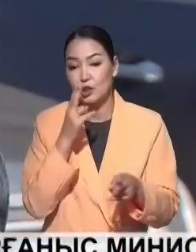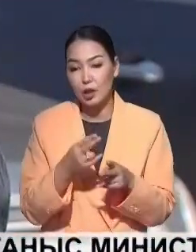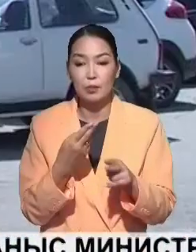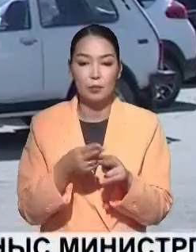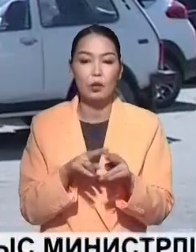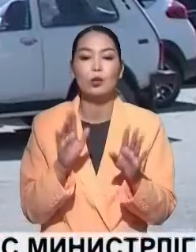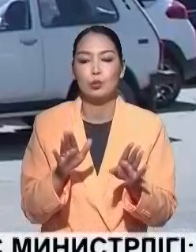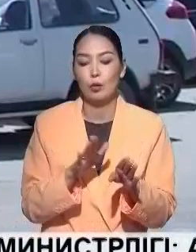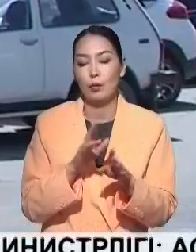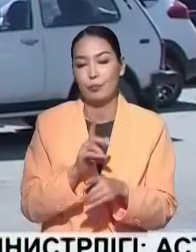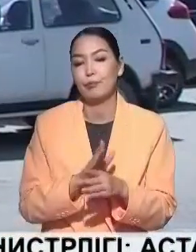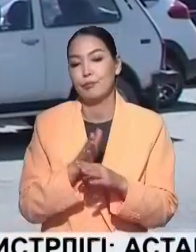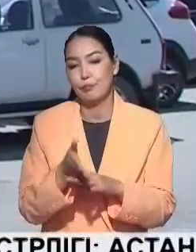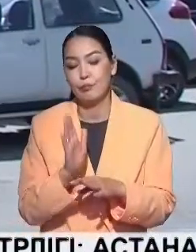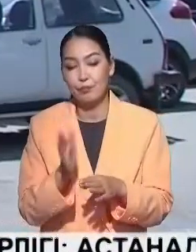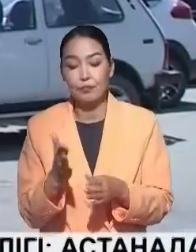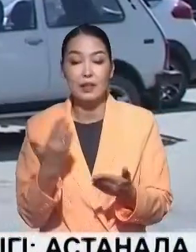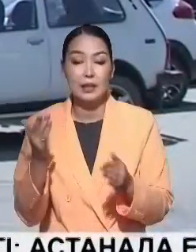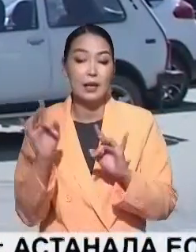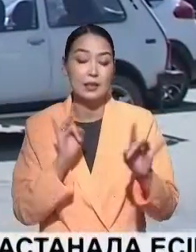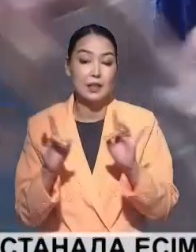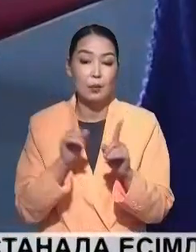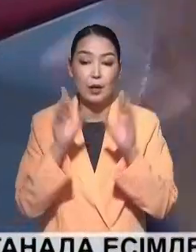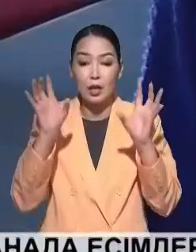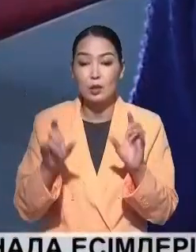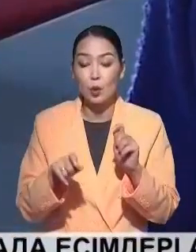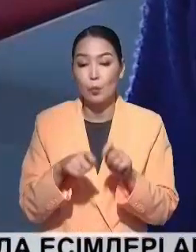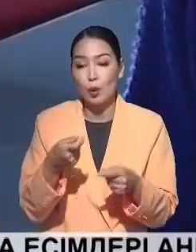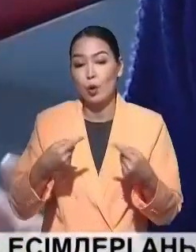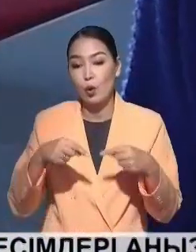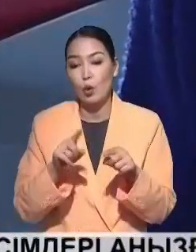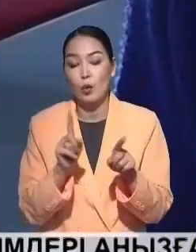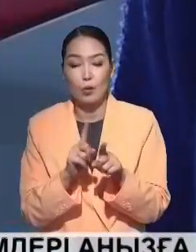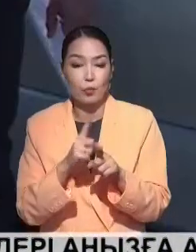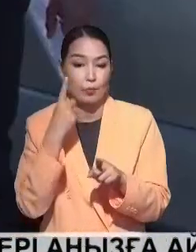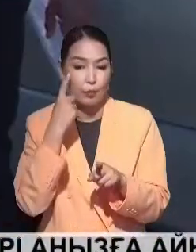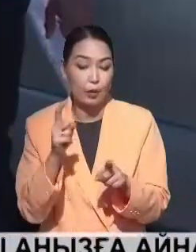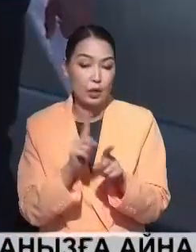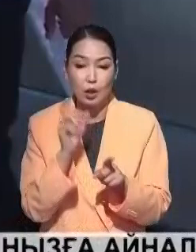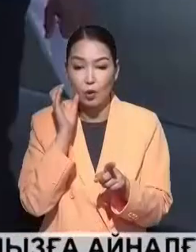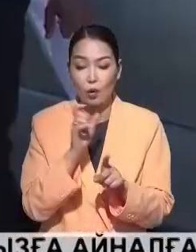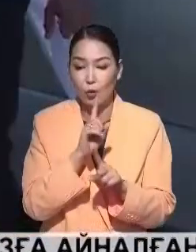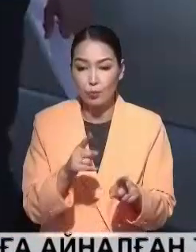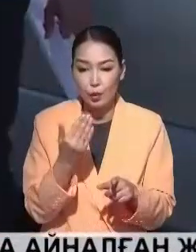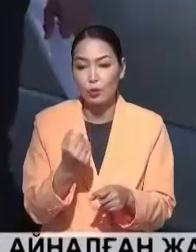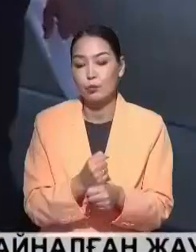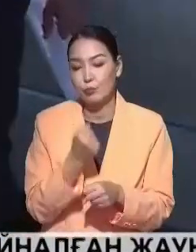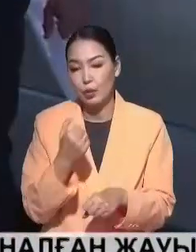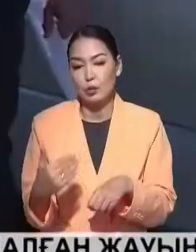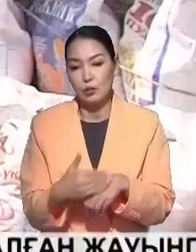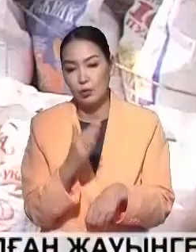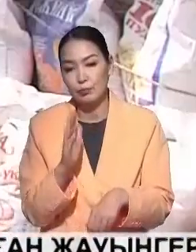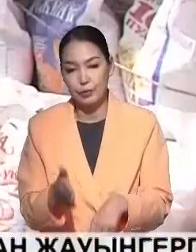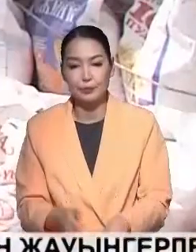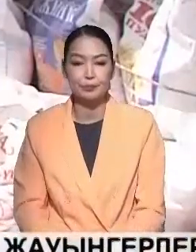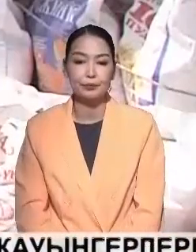ғана барамыз. Егер кәсіпкерлер жарнамадағы заң талаптарын бұзып, құзырлы мекемелердің ескертуін елемесе, құзырлылар қатаңдау шара қолдануға мәжбүр